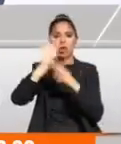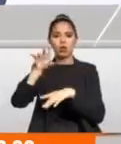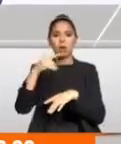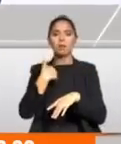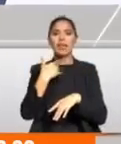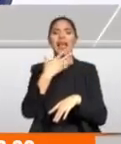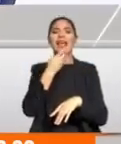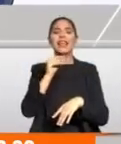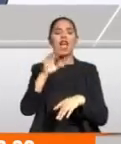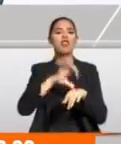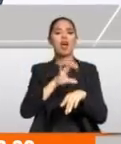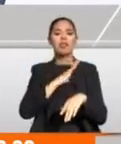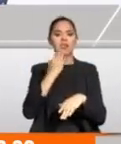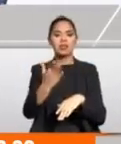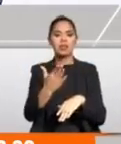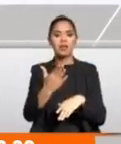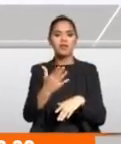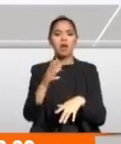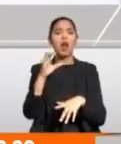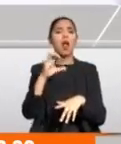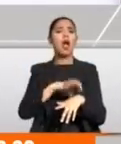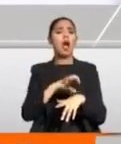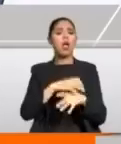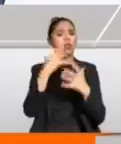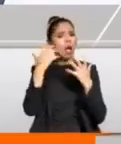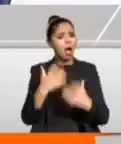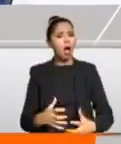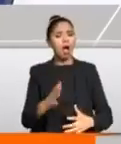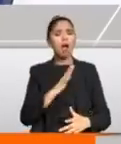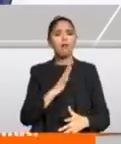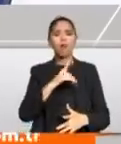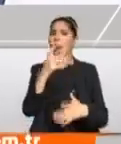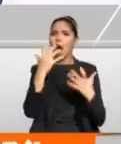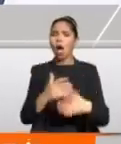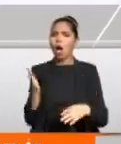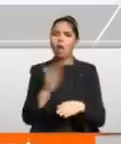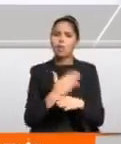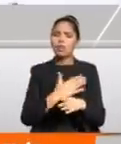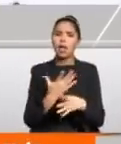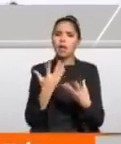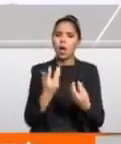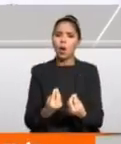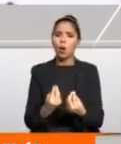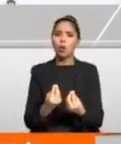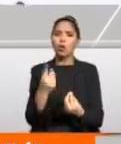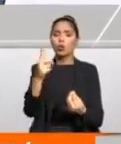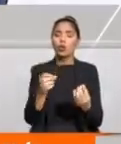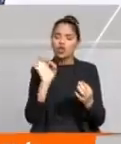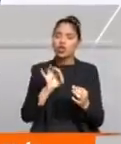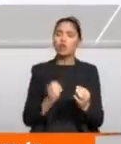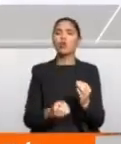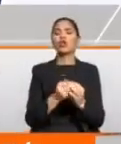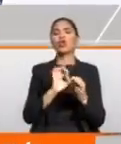genç hastalarımız oluyordu. Hastalığı çok şiddetli ağır geçiren hastaların niye ağır geçirdiklerini ortaya